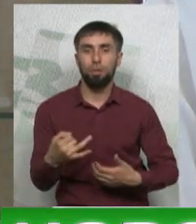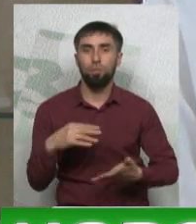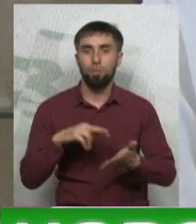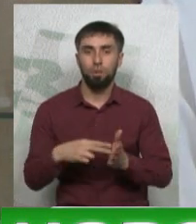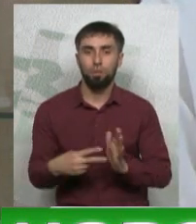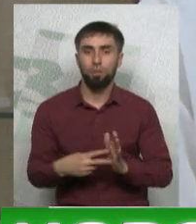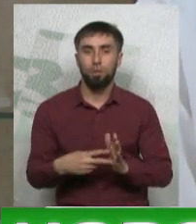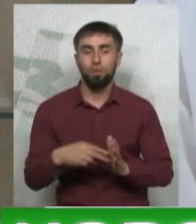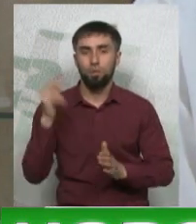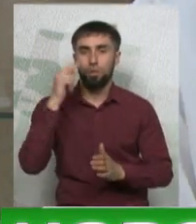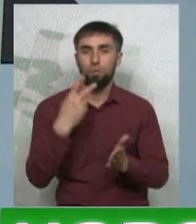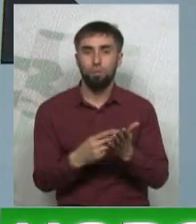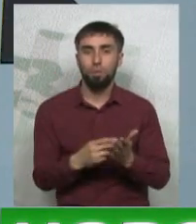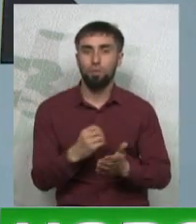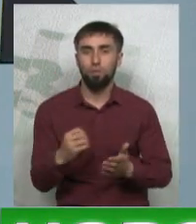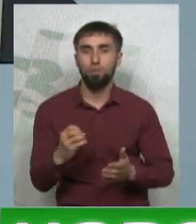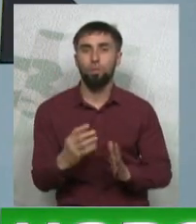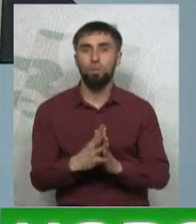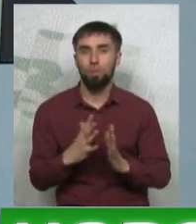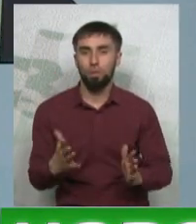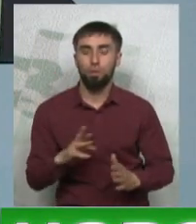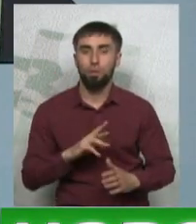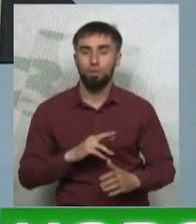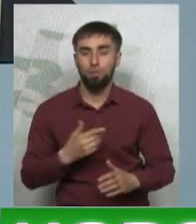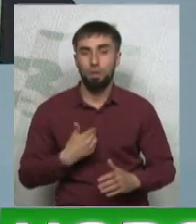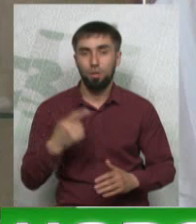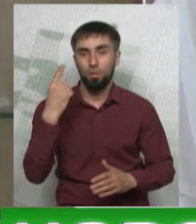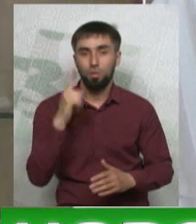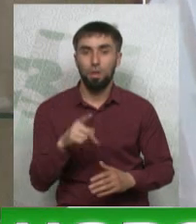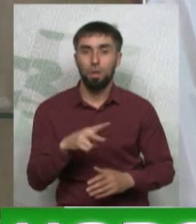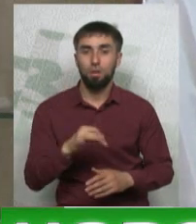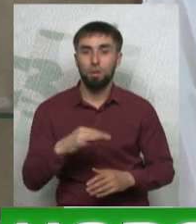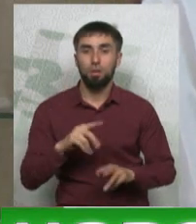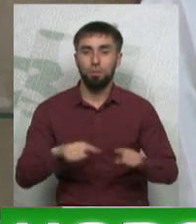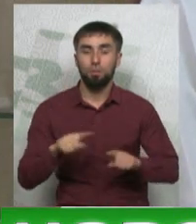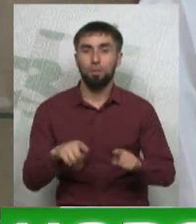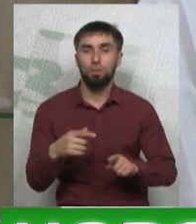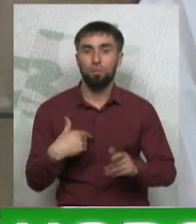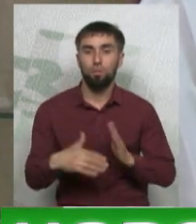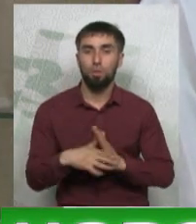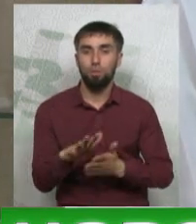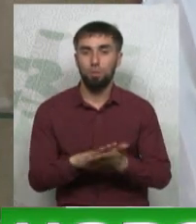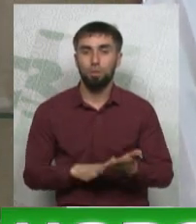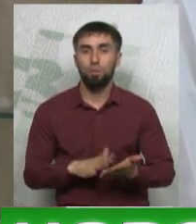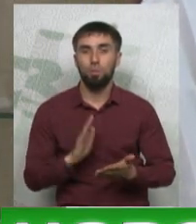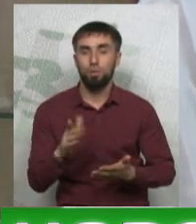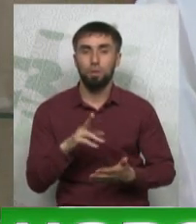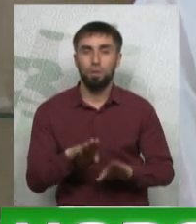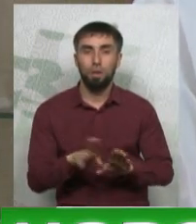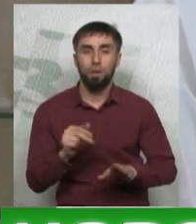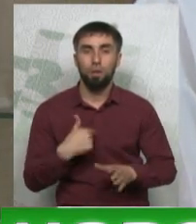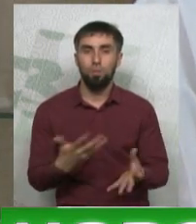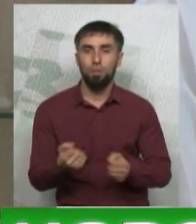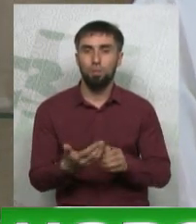планируем научиться показывать ее еще больше. И мне кажется, что эта лекция поможет мне в дальнейшем, в будущем, так как мы